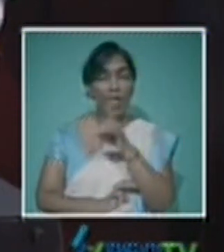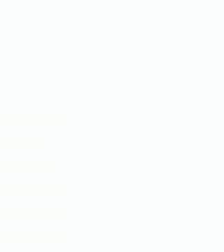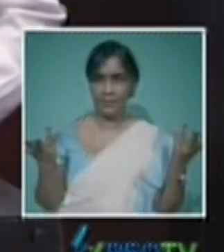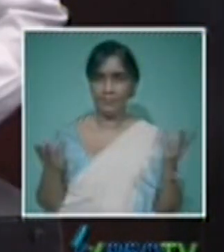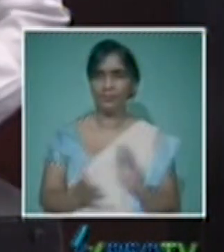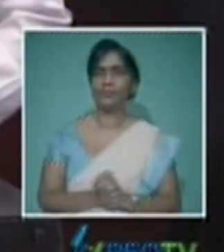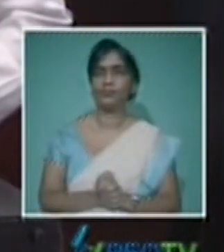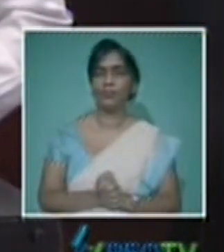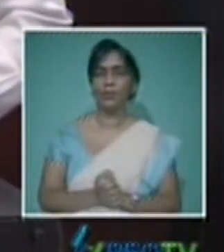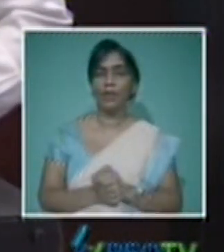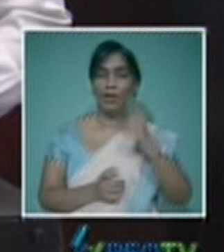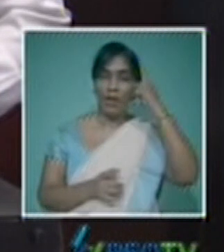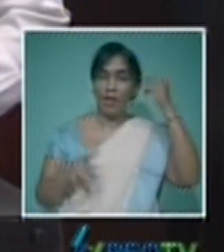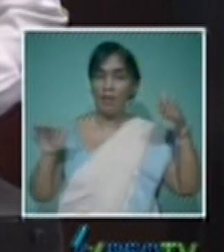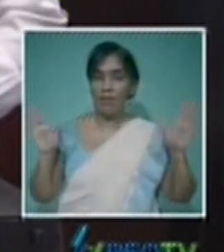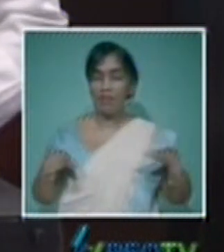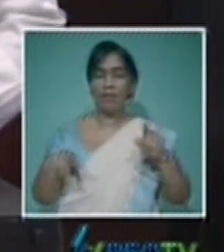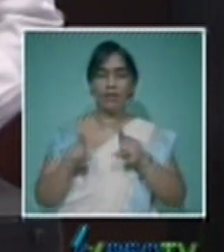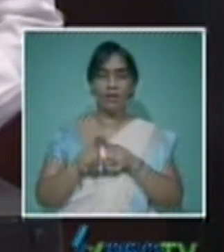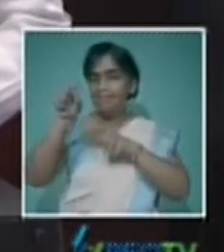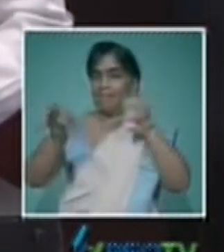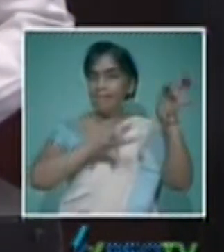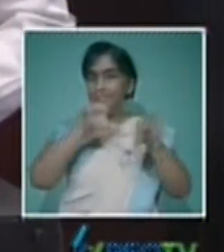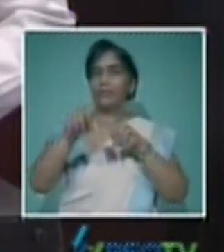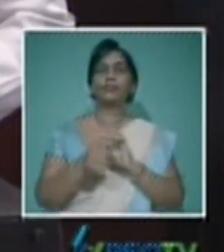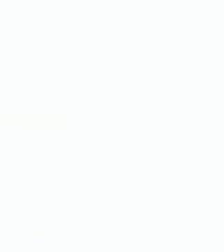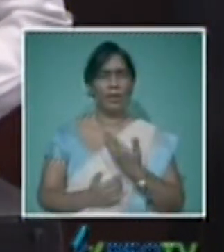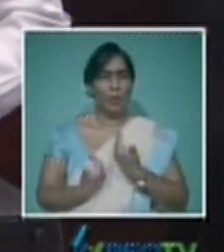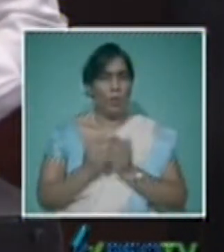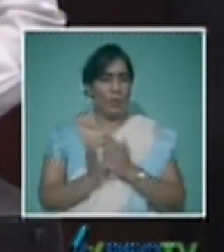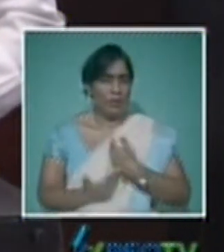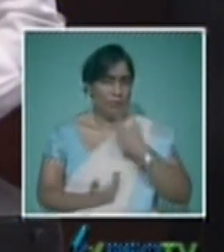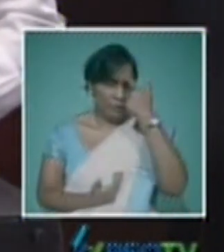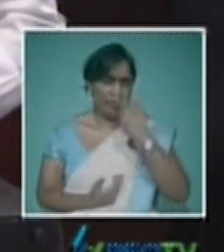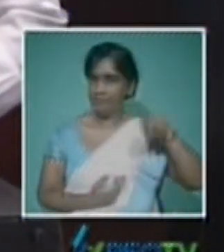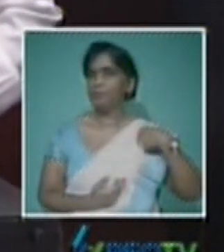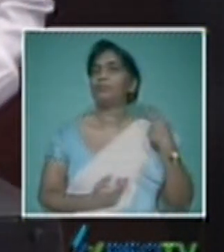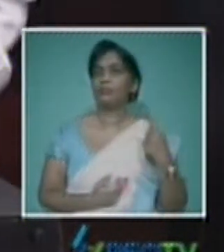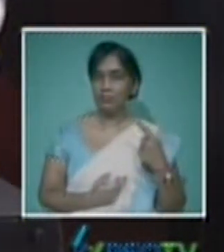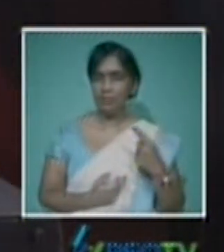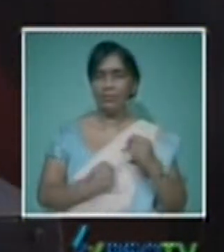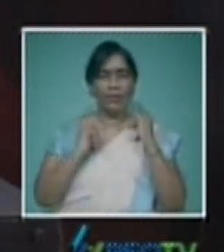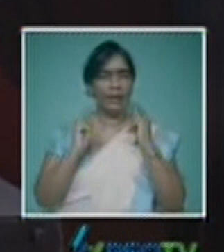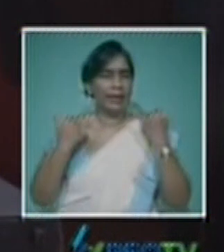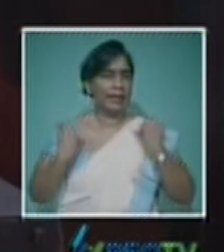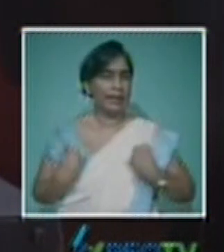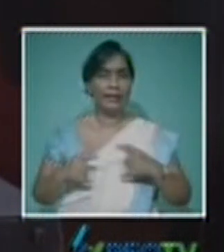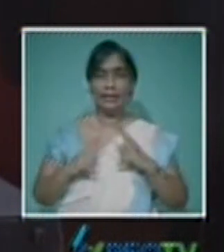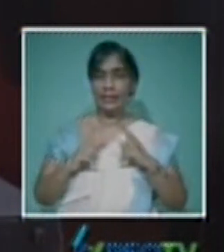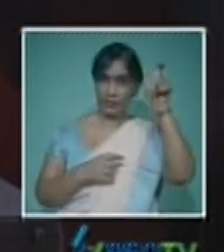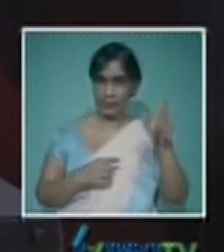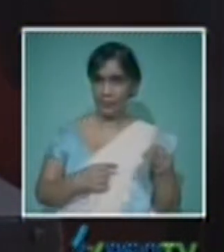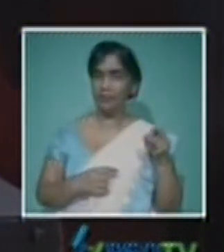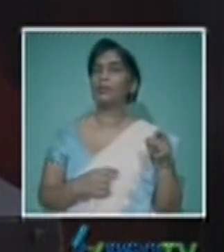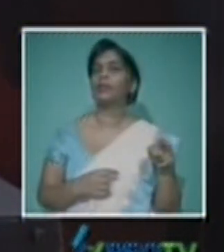නැති කපුටෙකුමෙන් අනුන්ව සූරාකන ගුණමකු හිතුවක්කාර කිලිටි ජීවිතයක් ගෙවන